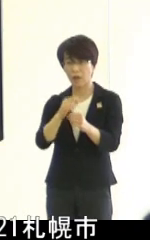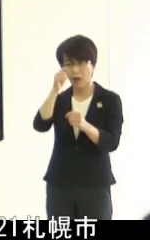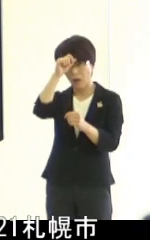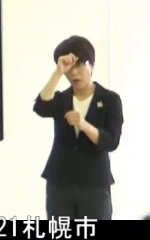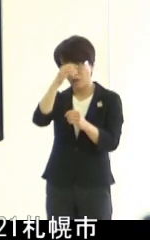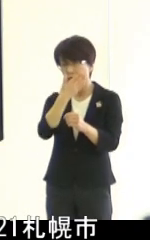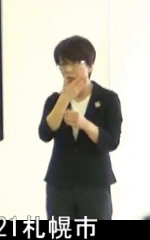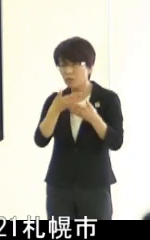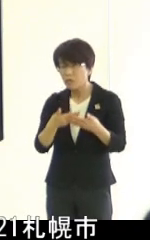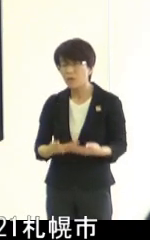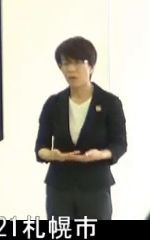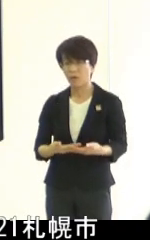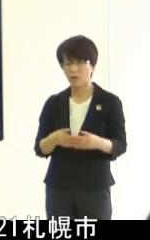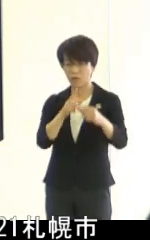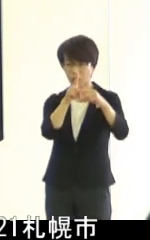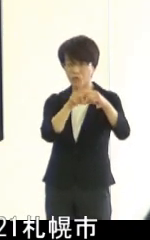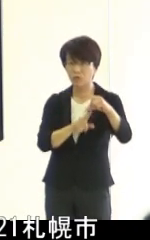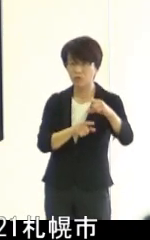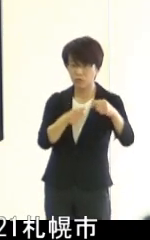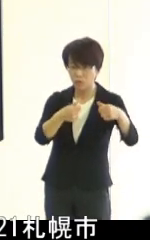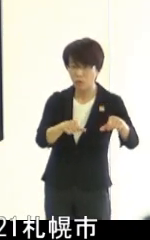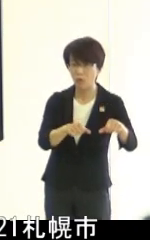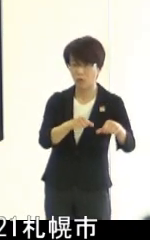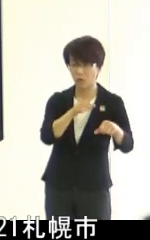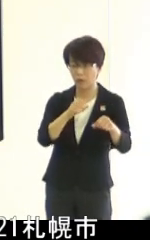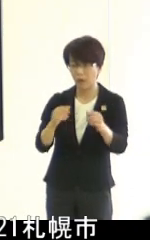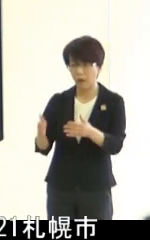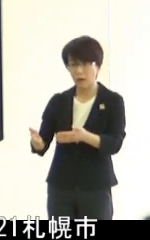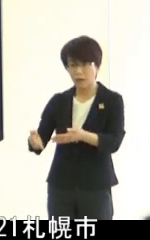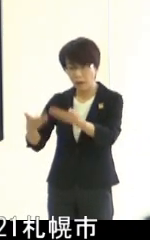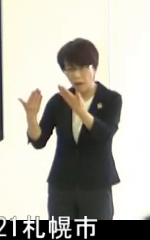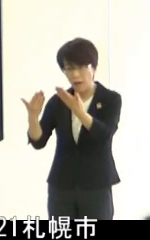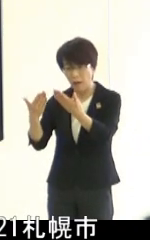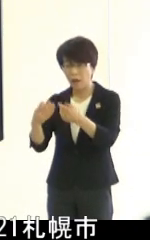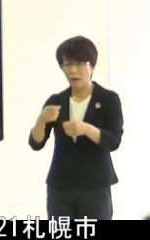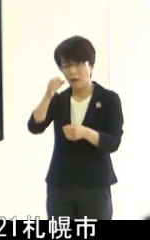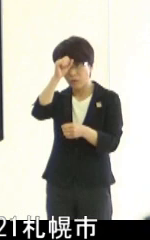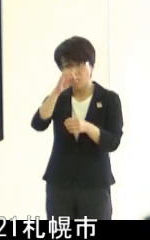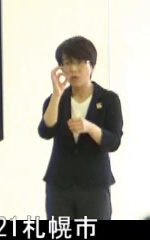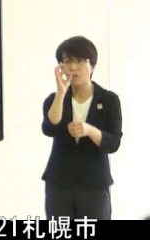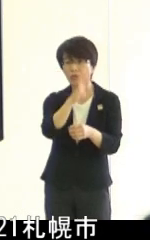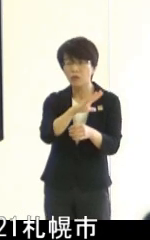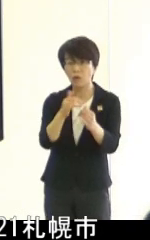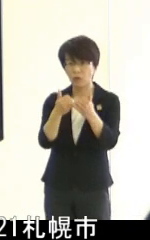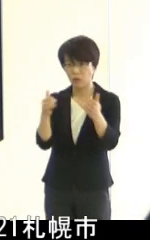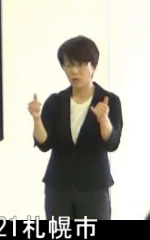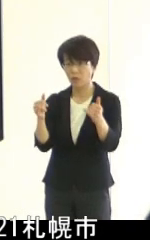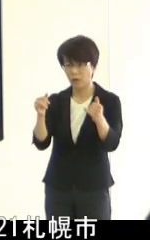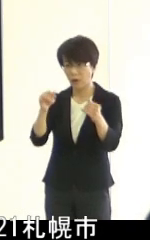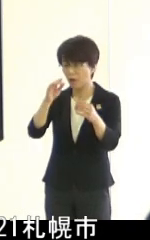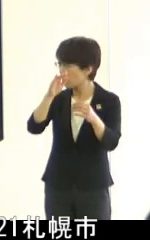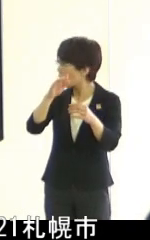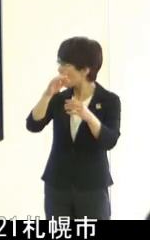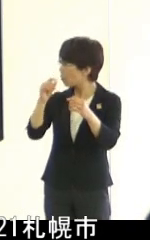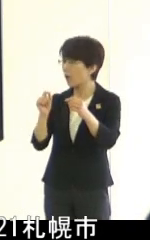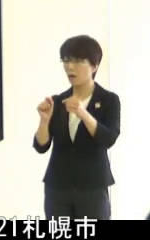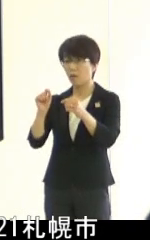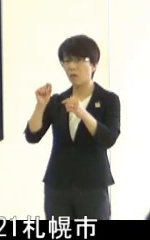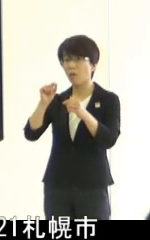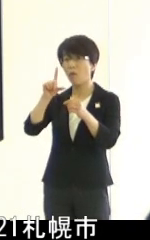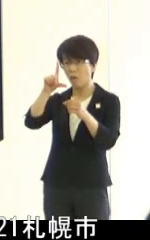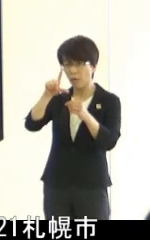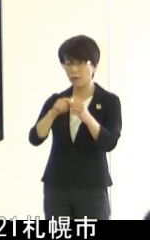症の方より松任時に継承6少女の方が多いわけでありますけれどもこの変異株